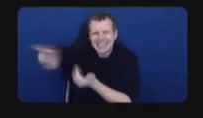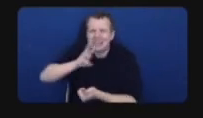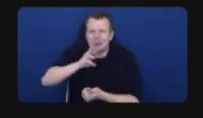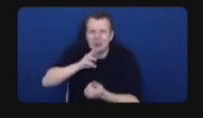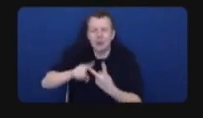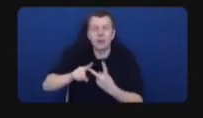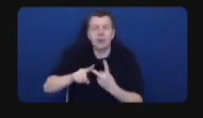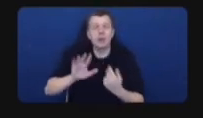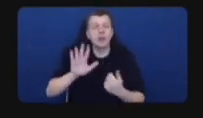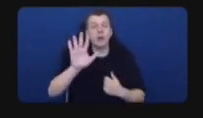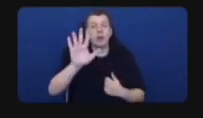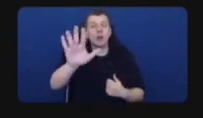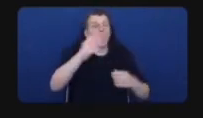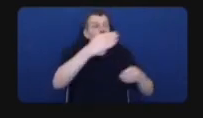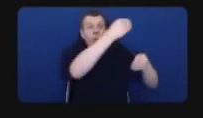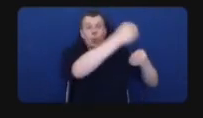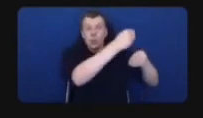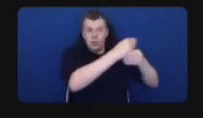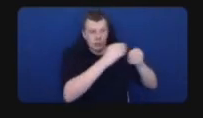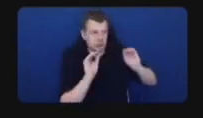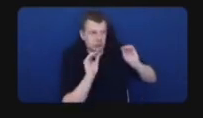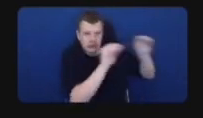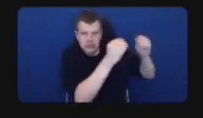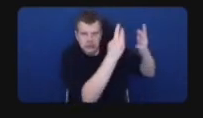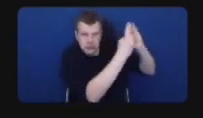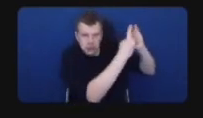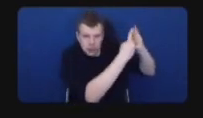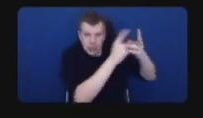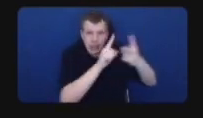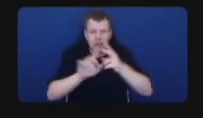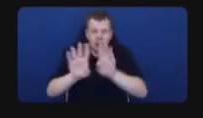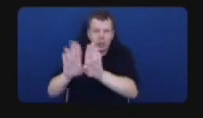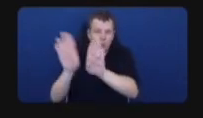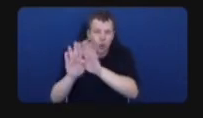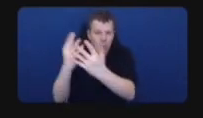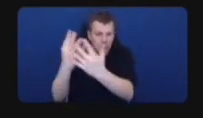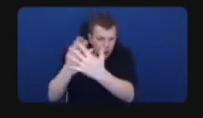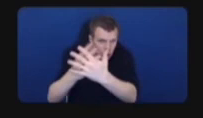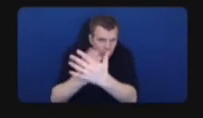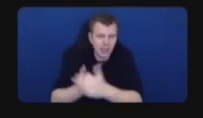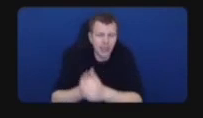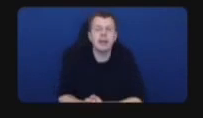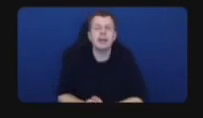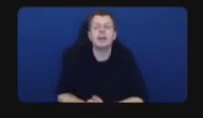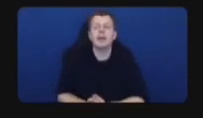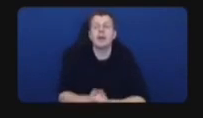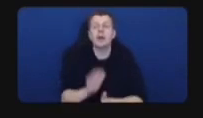要确认呢，你们的窗跟门都是有装纱窗纱门。